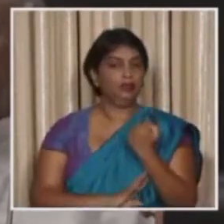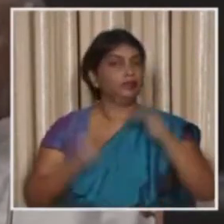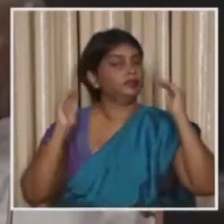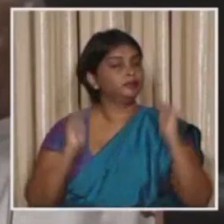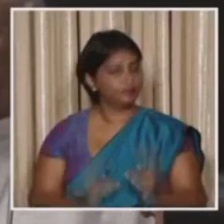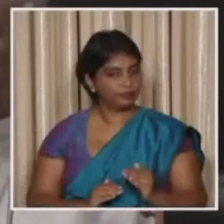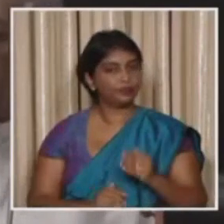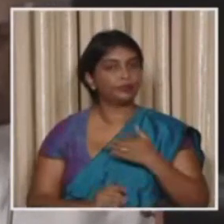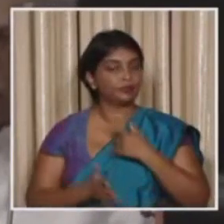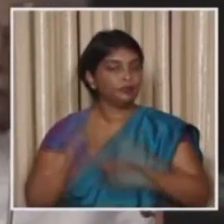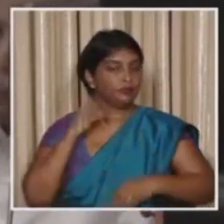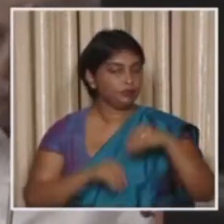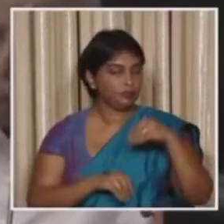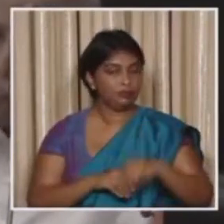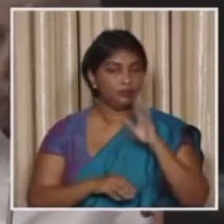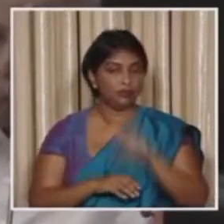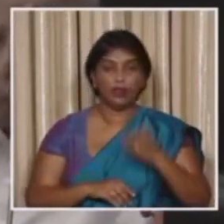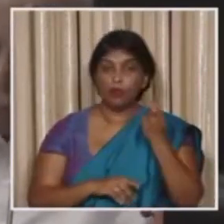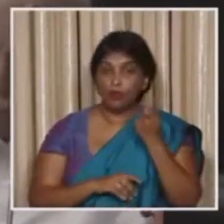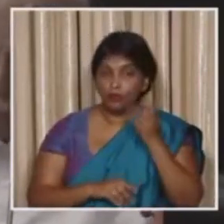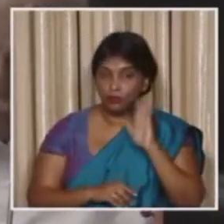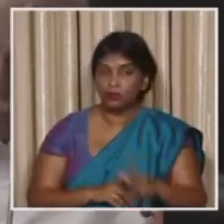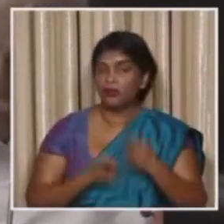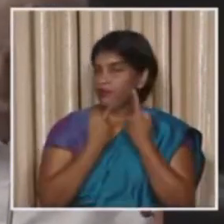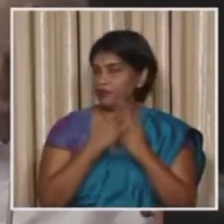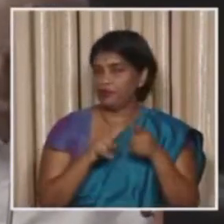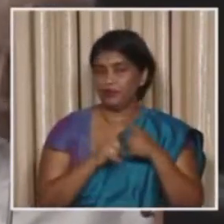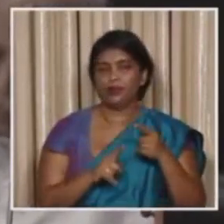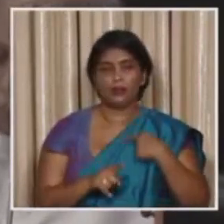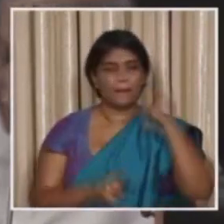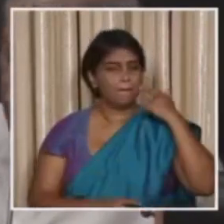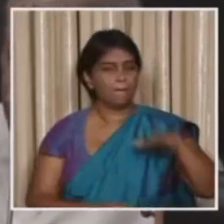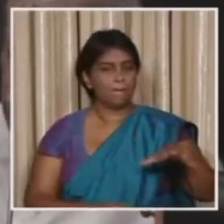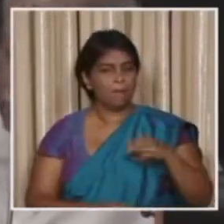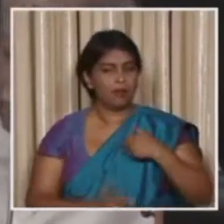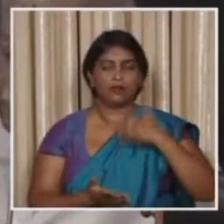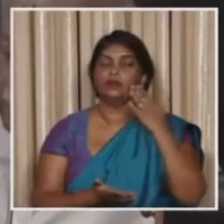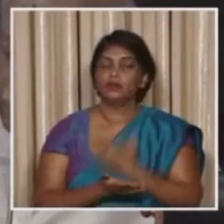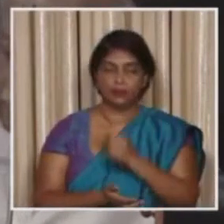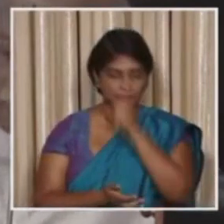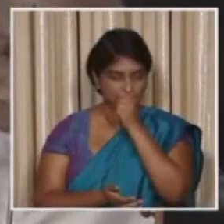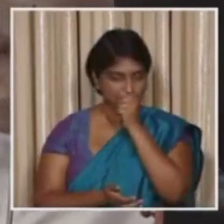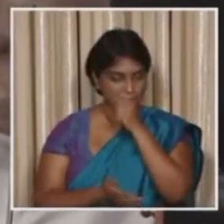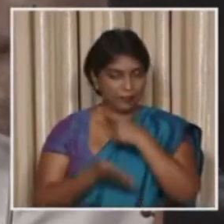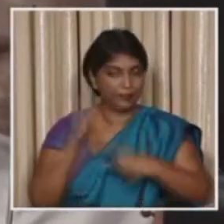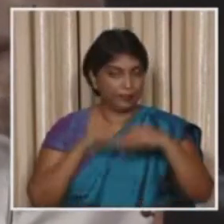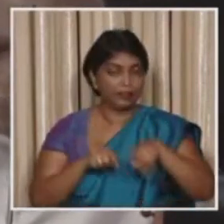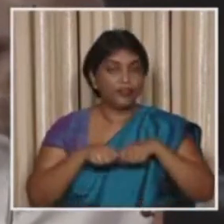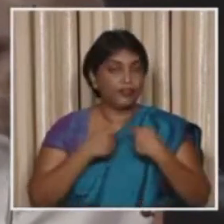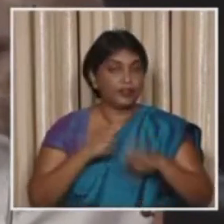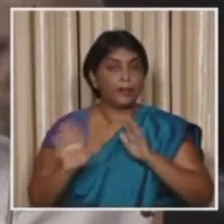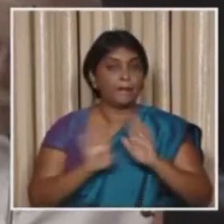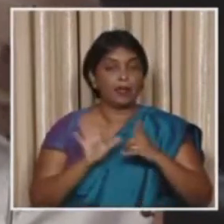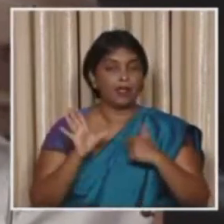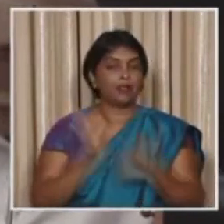වුණා. මැතිවරණ හැඳි සිදුවන මූල්‍ය ඇතුළු විවිධ අවභාවිතයන් වළක්වාලීම උදෙසා මැතිවරණ වියදම් පාලන